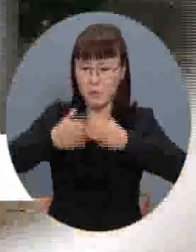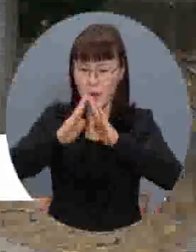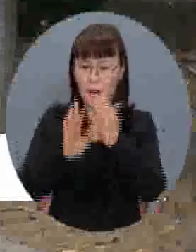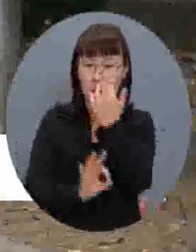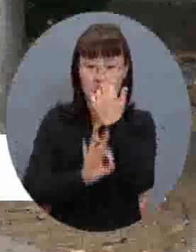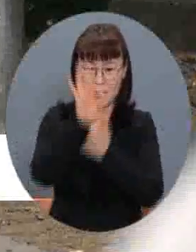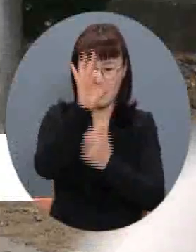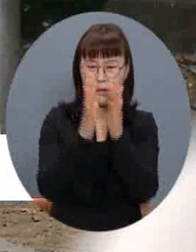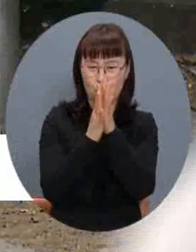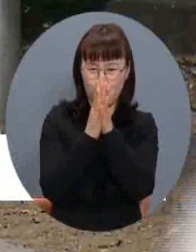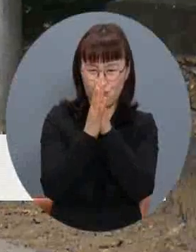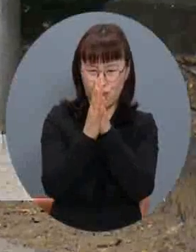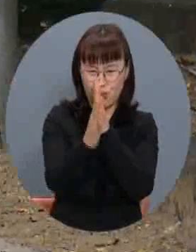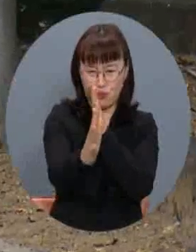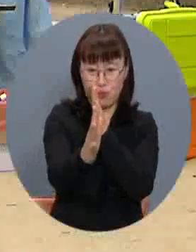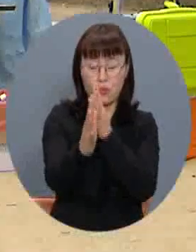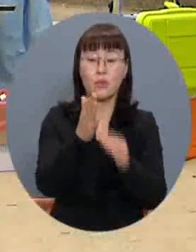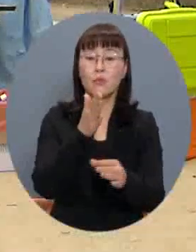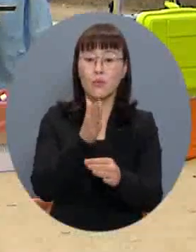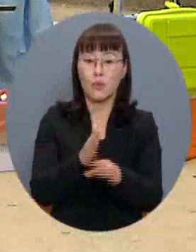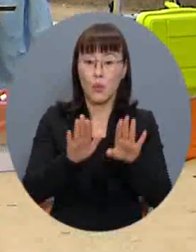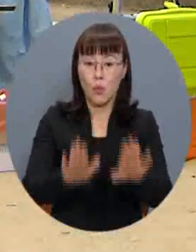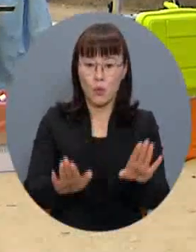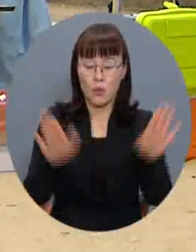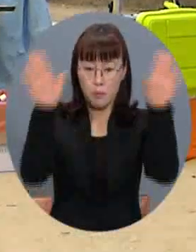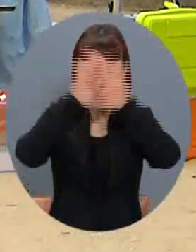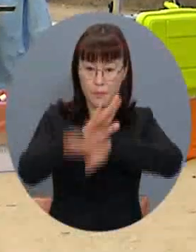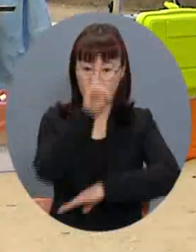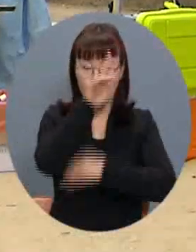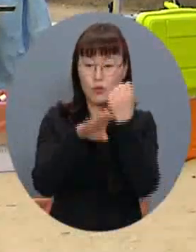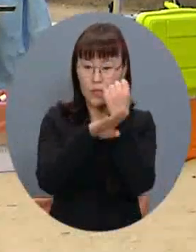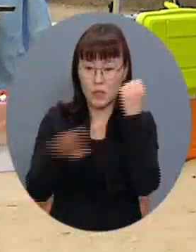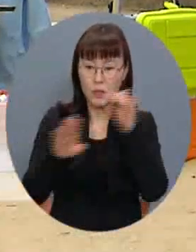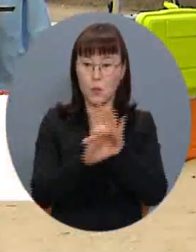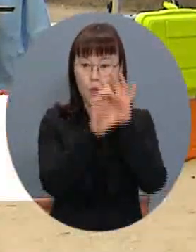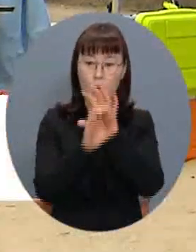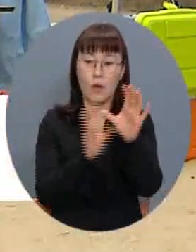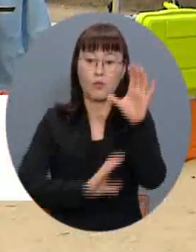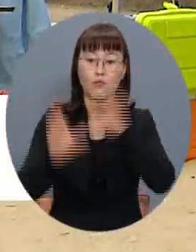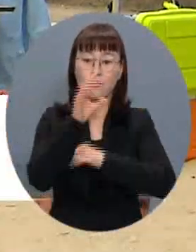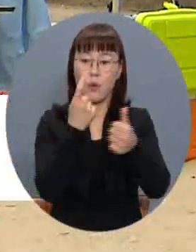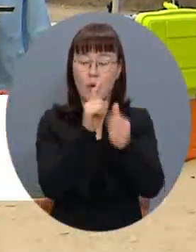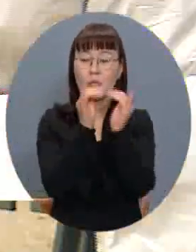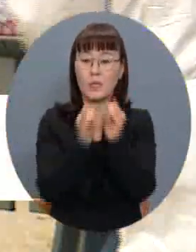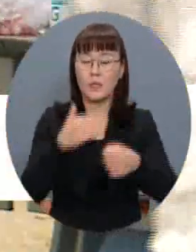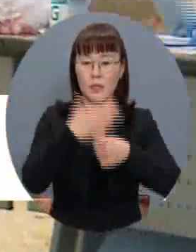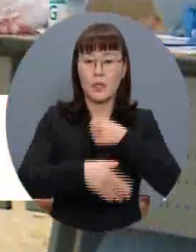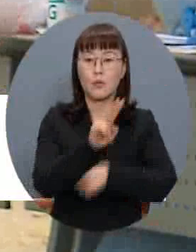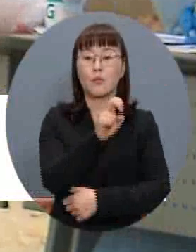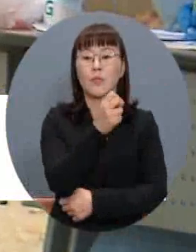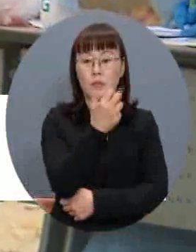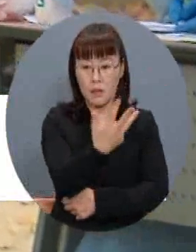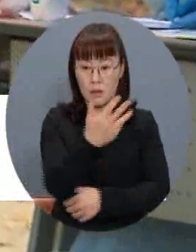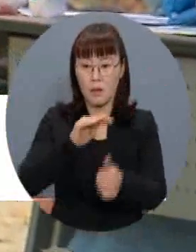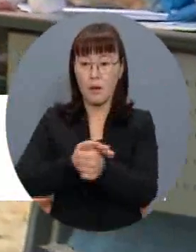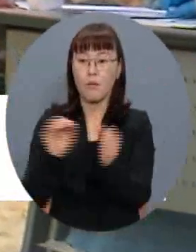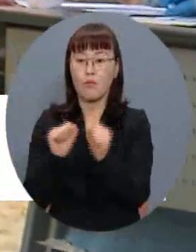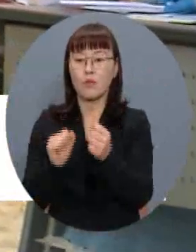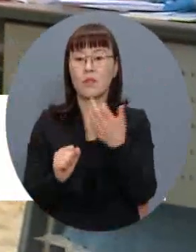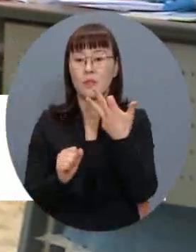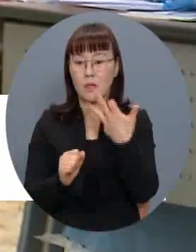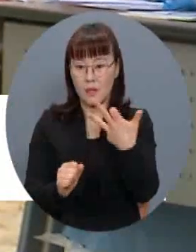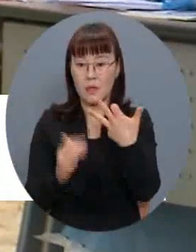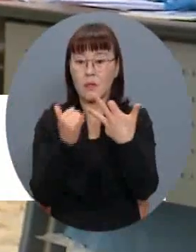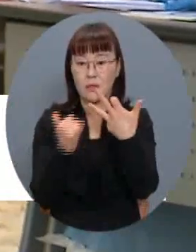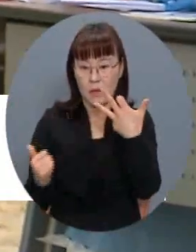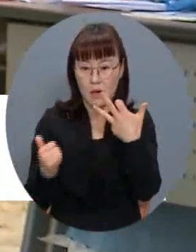내내 긴 줄이 이어집니다. 오늘 0시 기준 코로나19 신규 확진자는 대구에서 28명, 경북에서